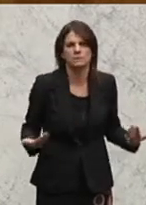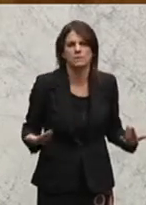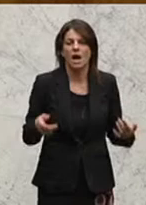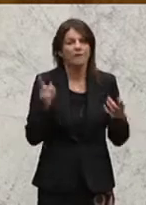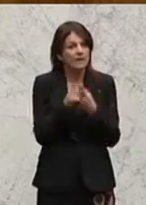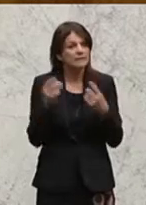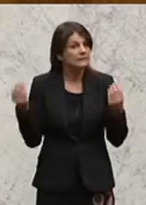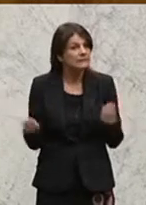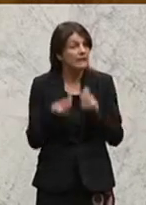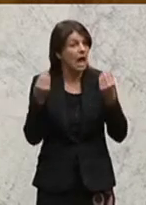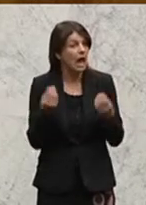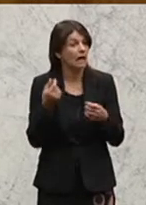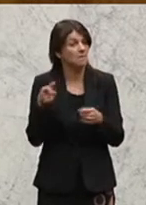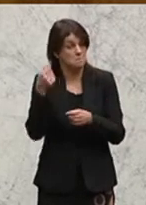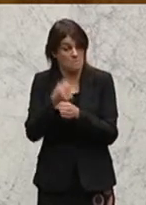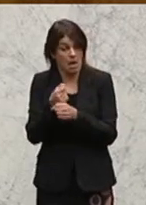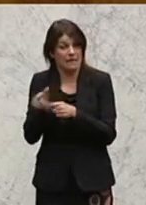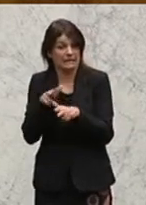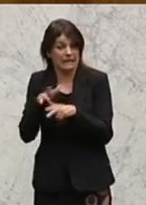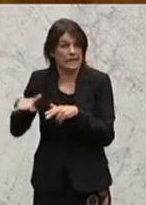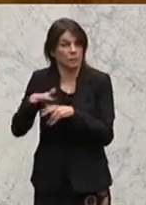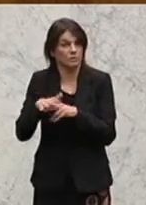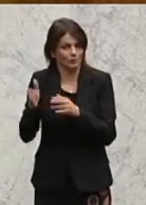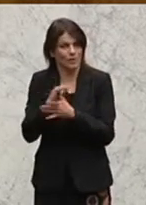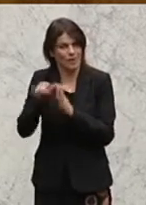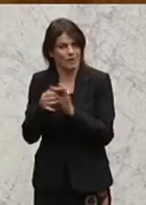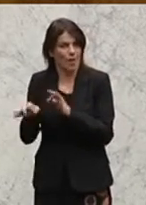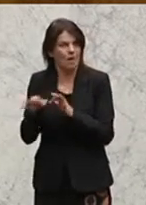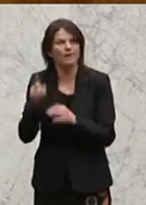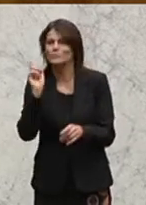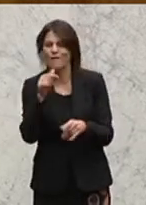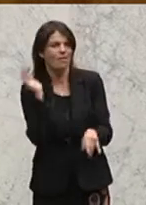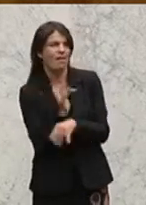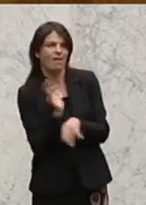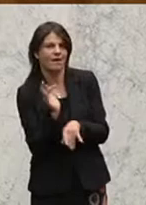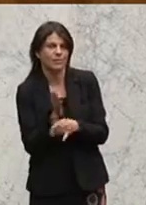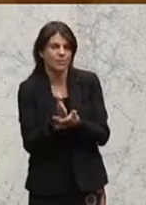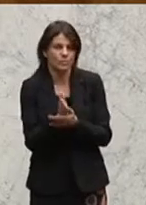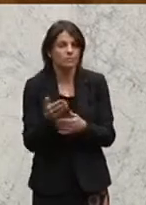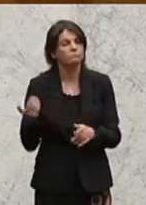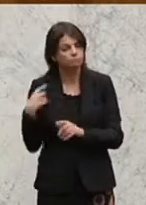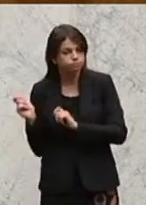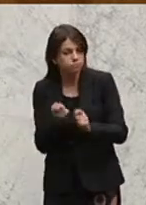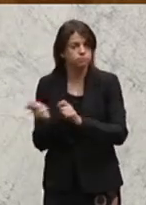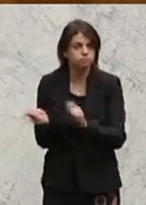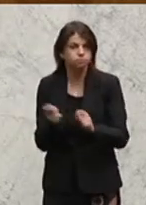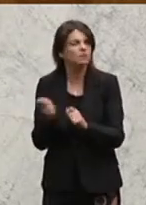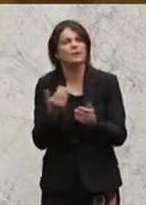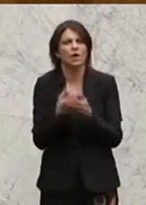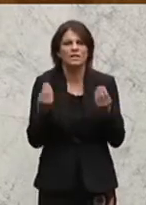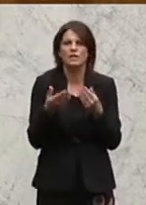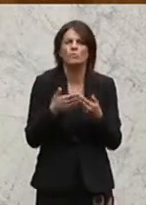schon Sachen passieren auf Regierungsebene, dann sollte man hier nicht das alles schlecht reden. Wir bringen Dinge ein, neue Dinge ein, wie